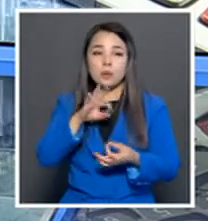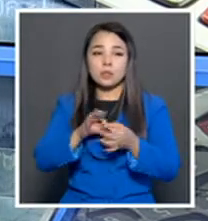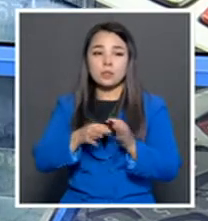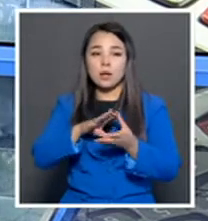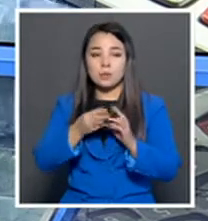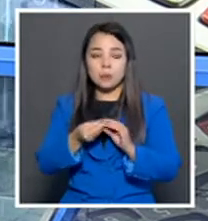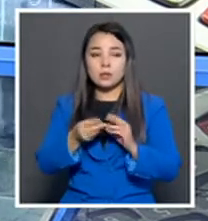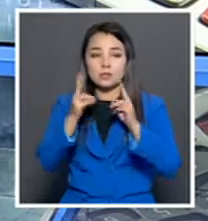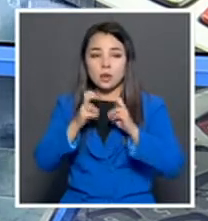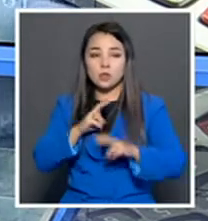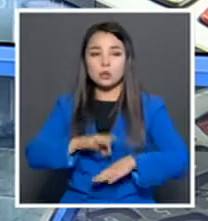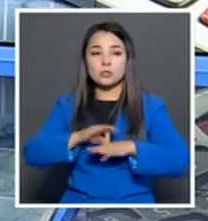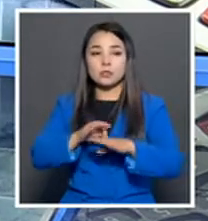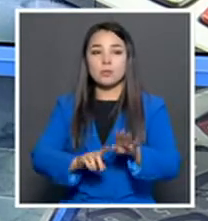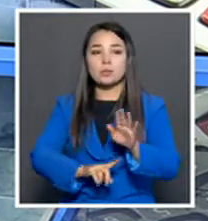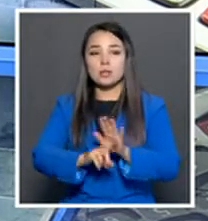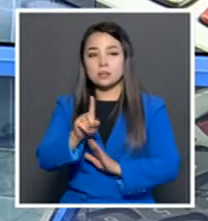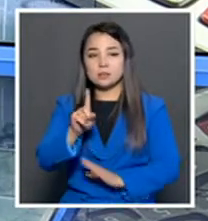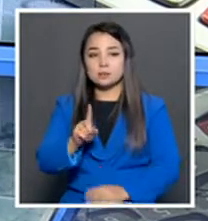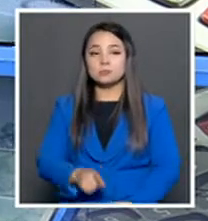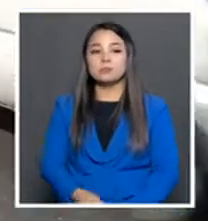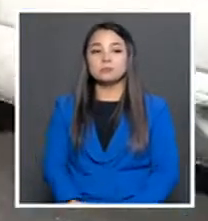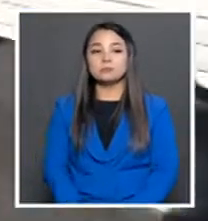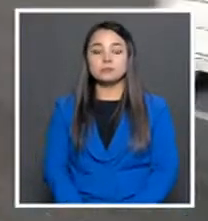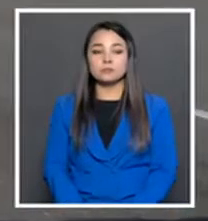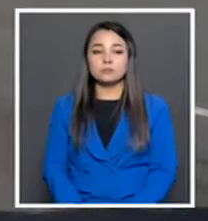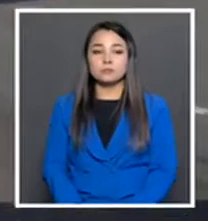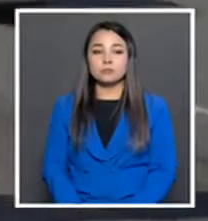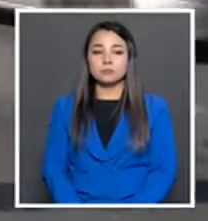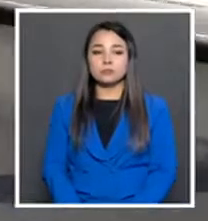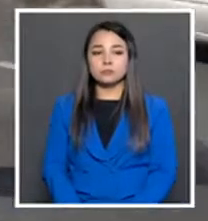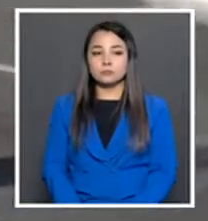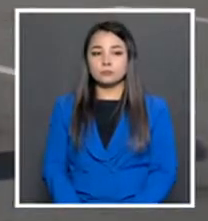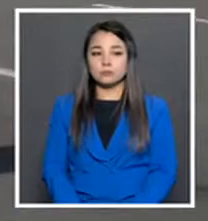arnaya reyttik tekserisler bastaldı.